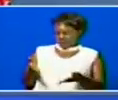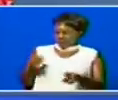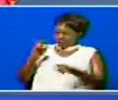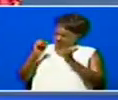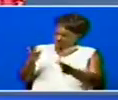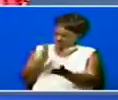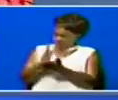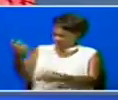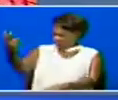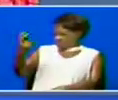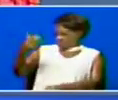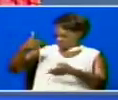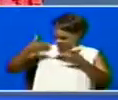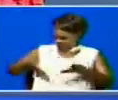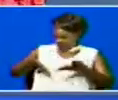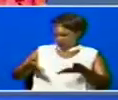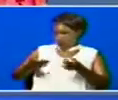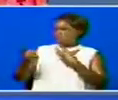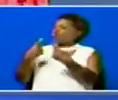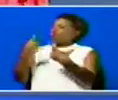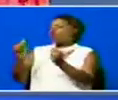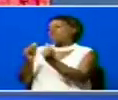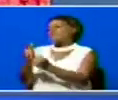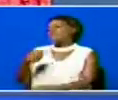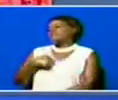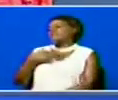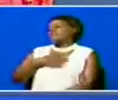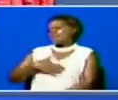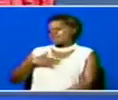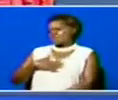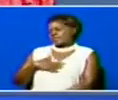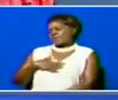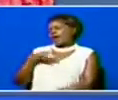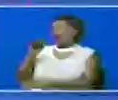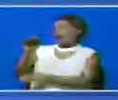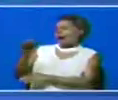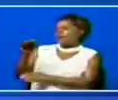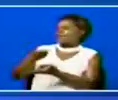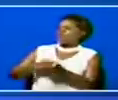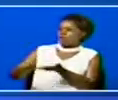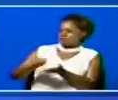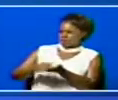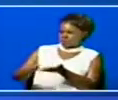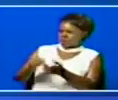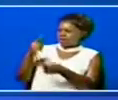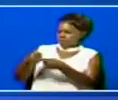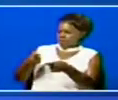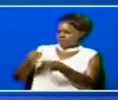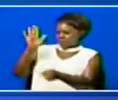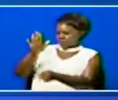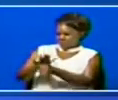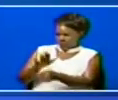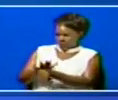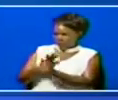wananitazama leo, ningependa waongee na mimi. Na waombe pia msamaha kwa sababu ni miaka mingi